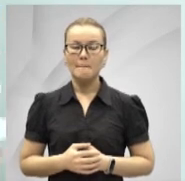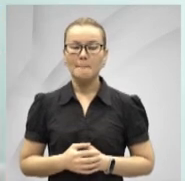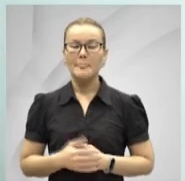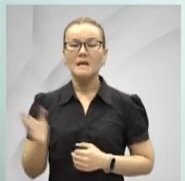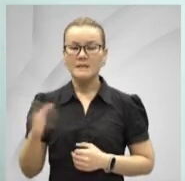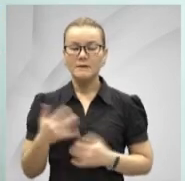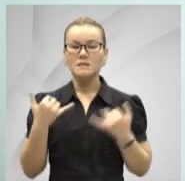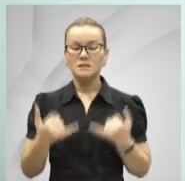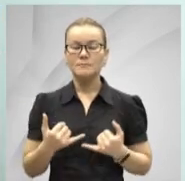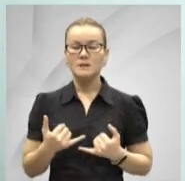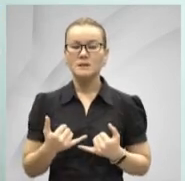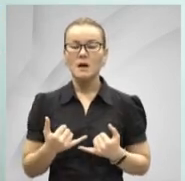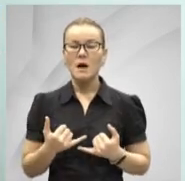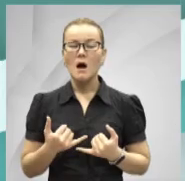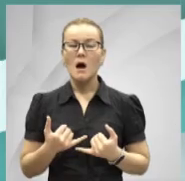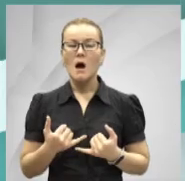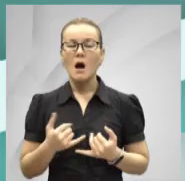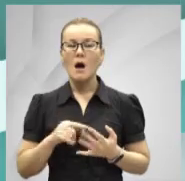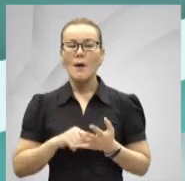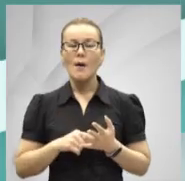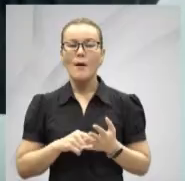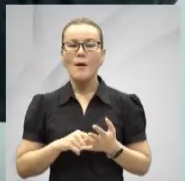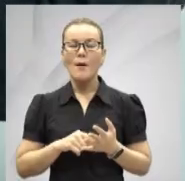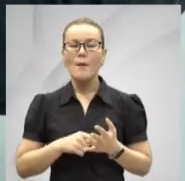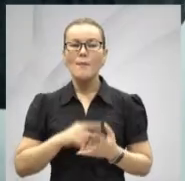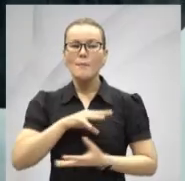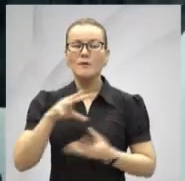Давайте теперь произведем обратную замену.